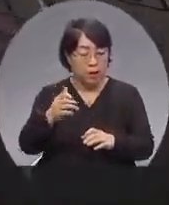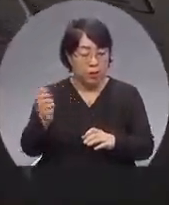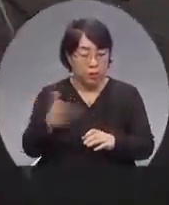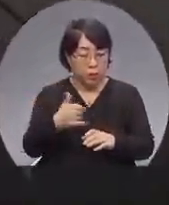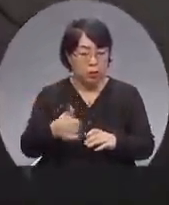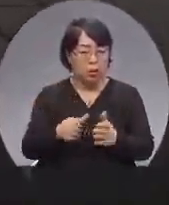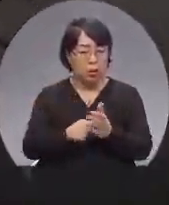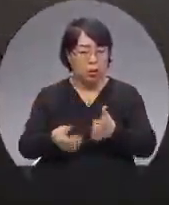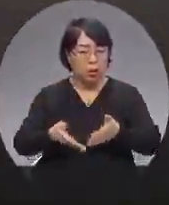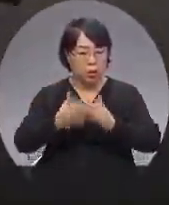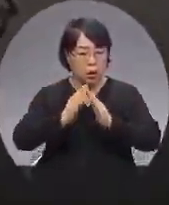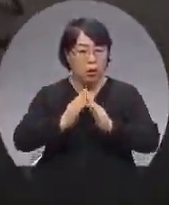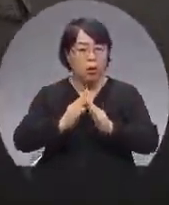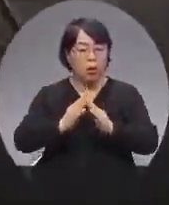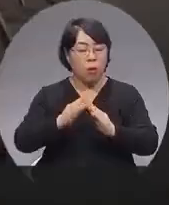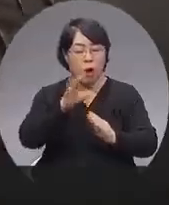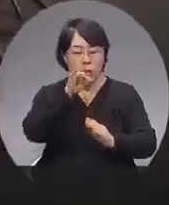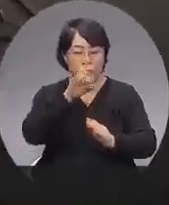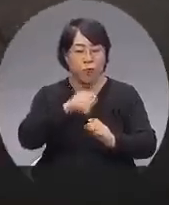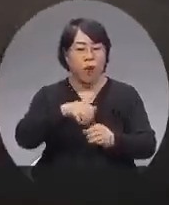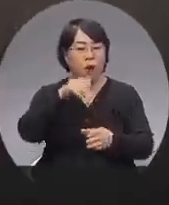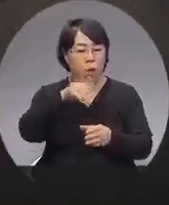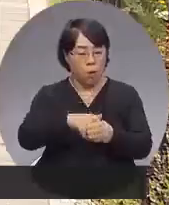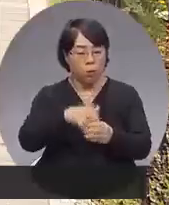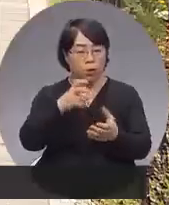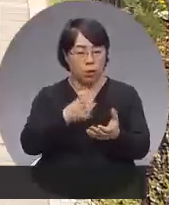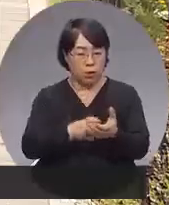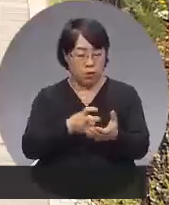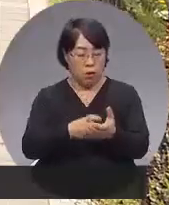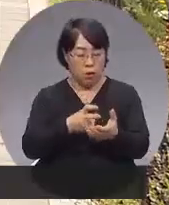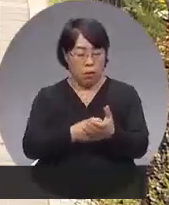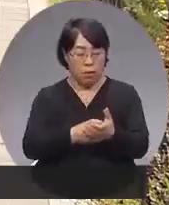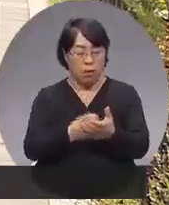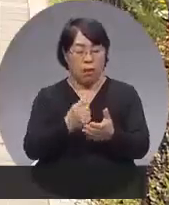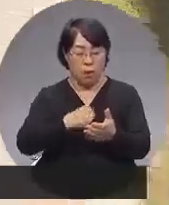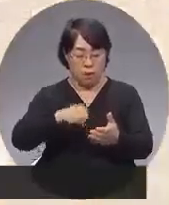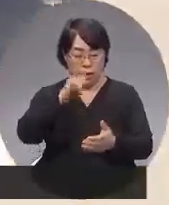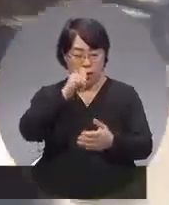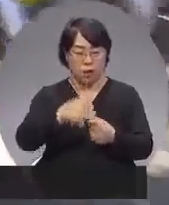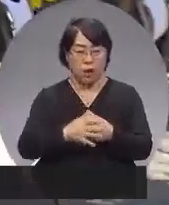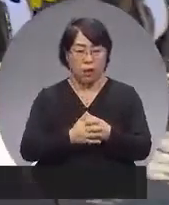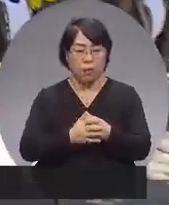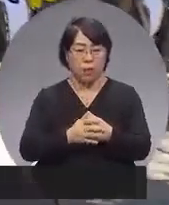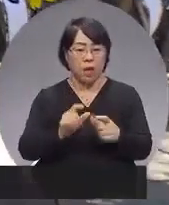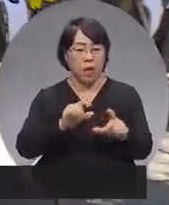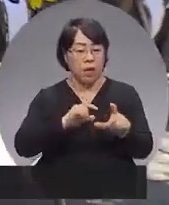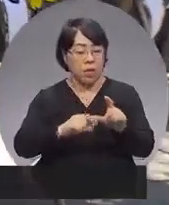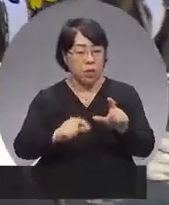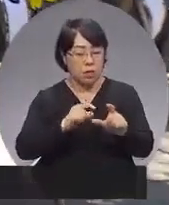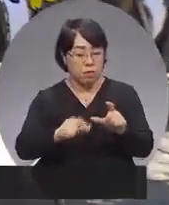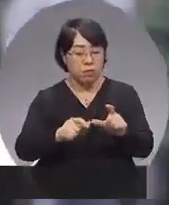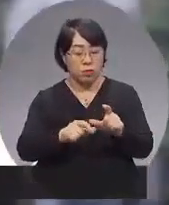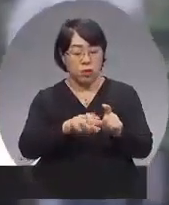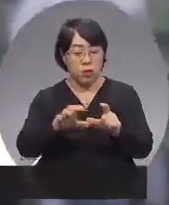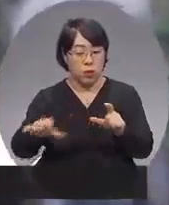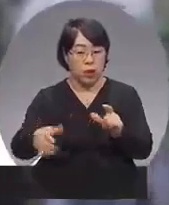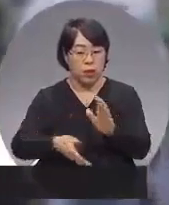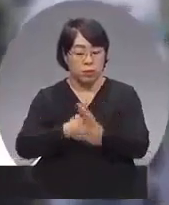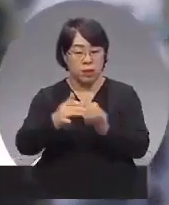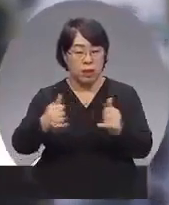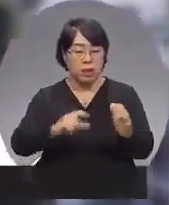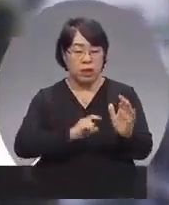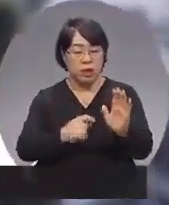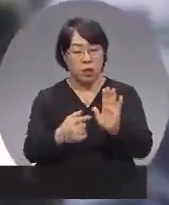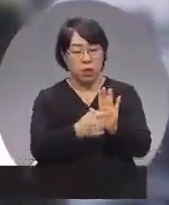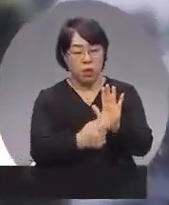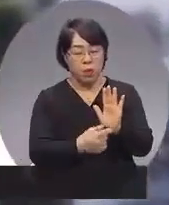금지한 공직선거법 90조 위반입니다. 일부 화안에는 지역 시민단체 명의가 쓰여 있는데 해당